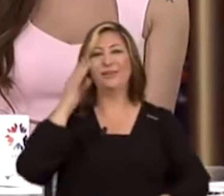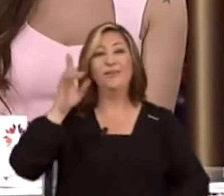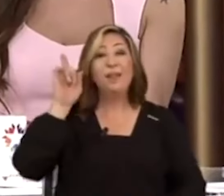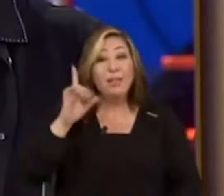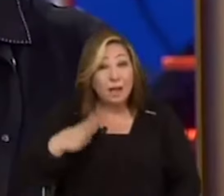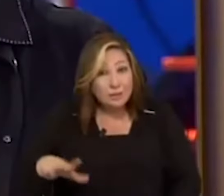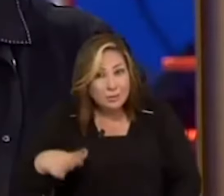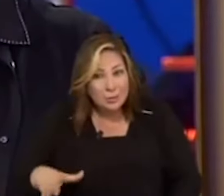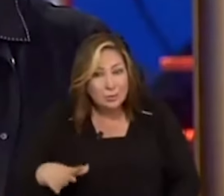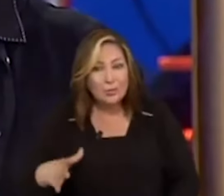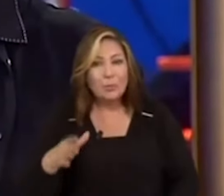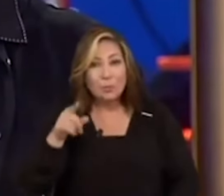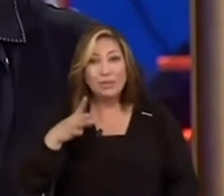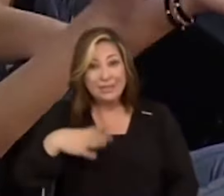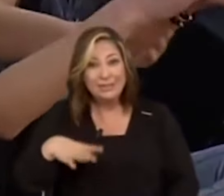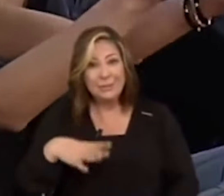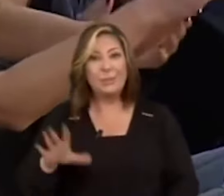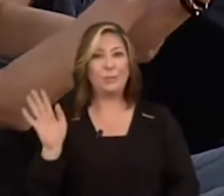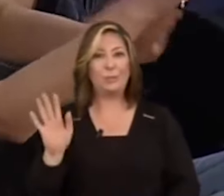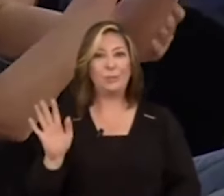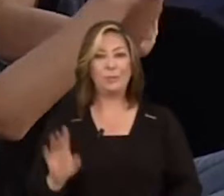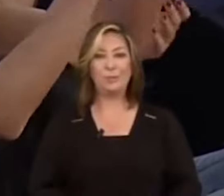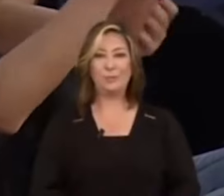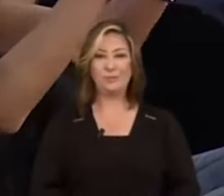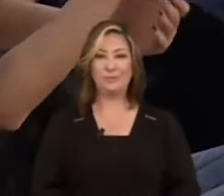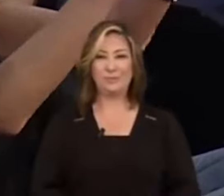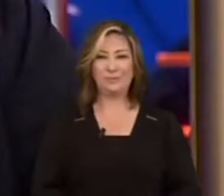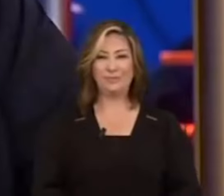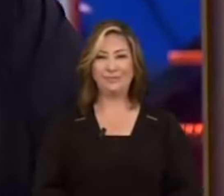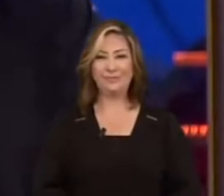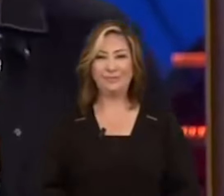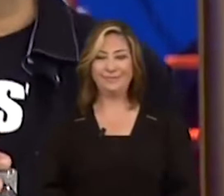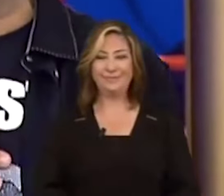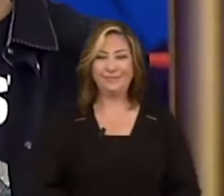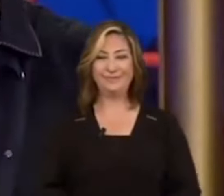Vallahi bunu istiyorum. Harika abi. Ha bunu istiyorum abi. Harika abi.